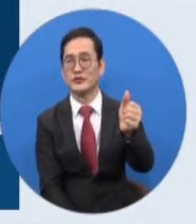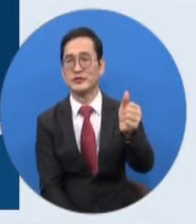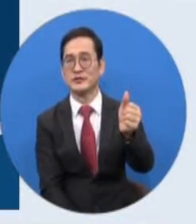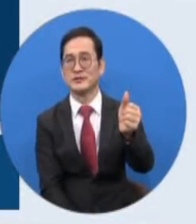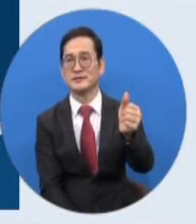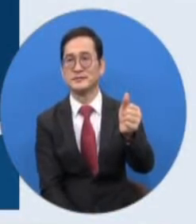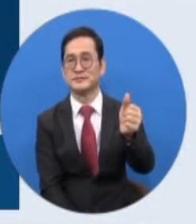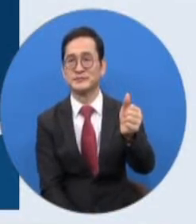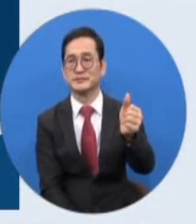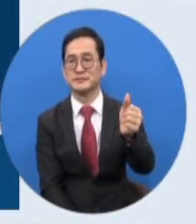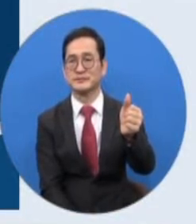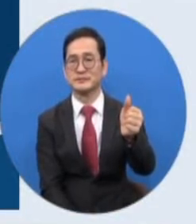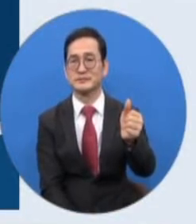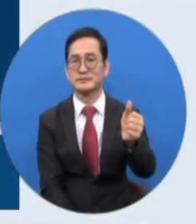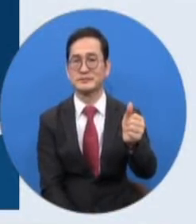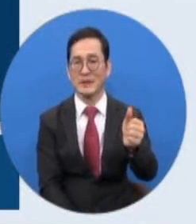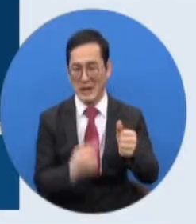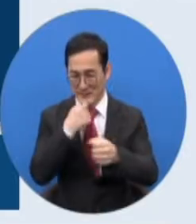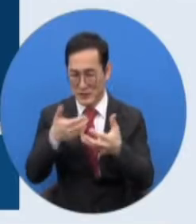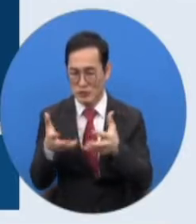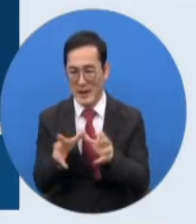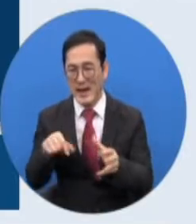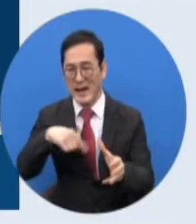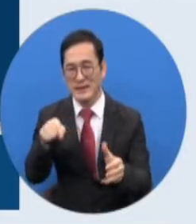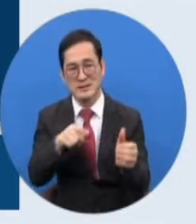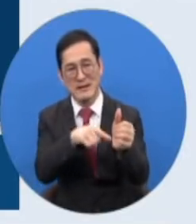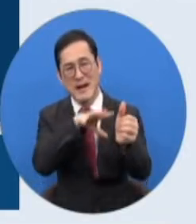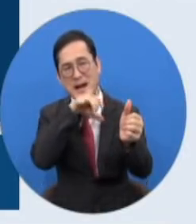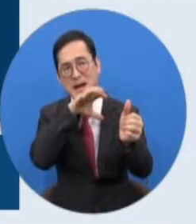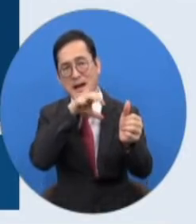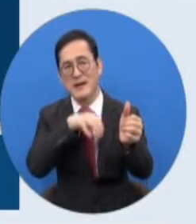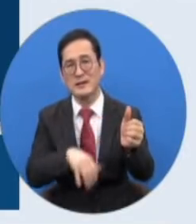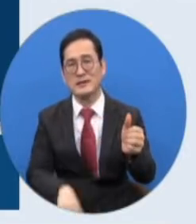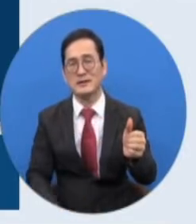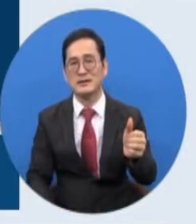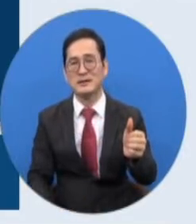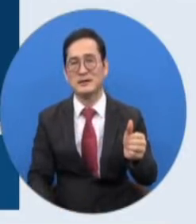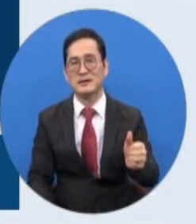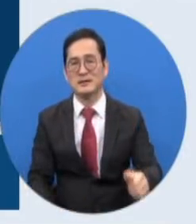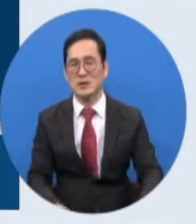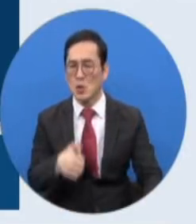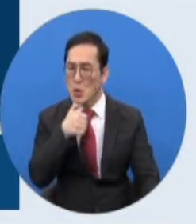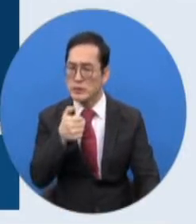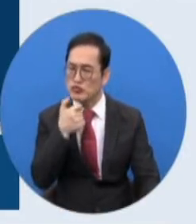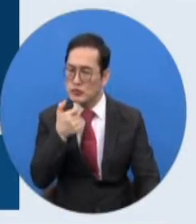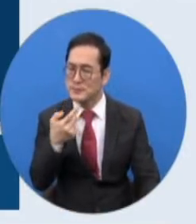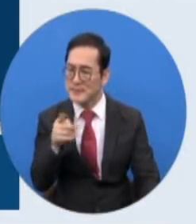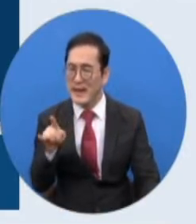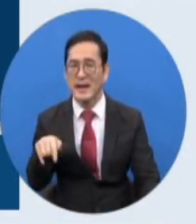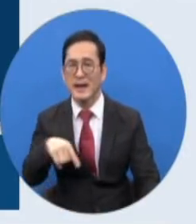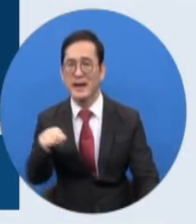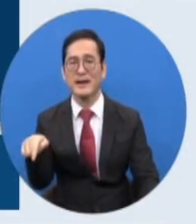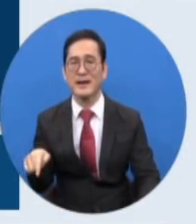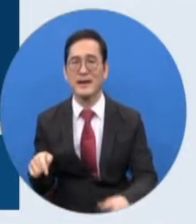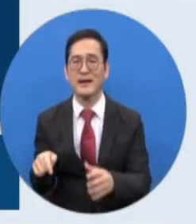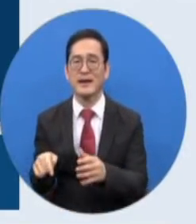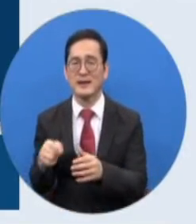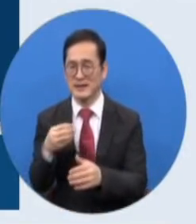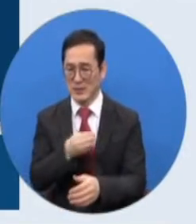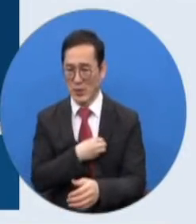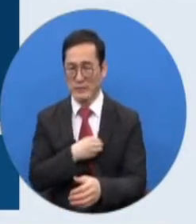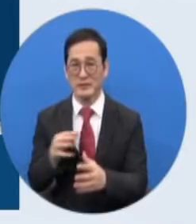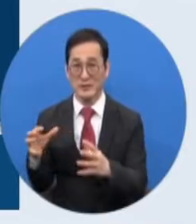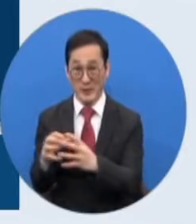비대위원장에 대해서 당내 비토 목소리가 커지고 있습니다. 86그룹, 민주당 최대 모임인데 더 좋은 미래 의원